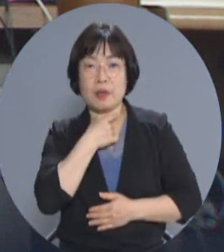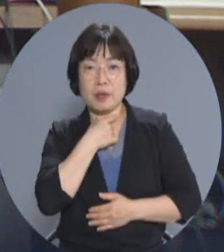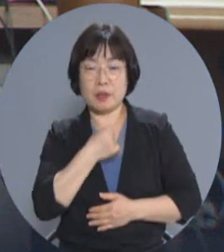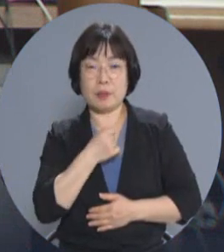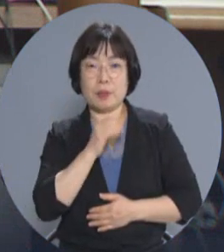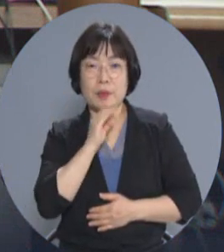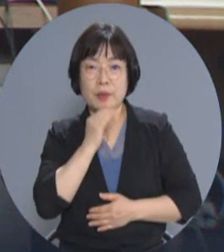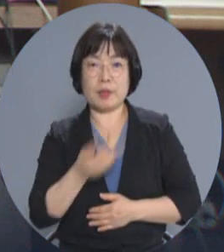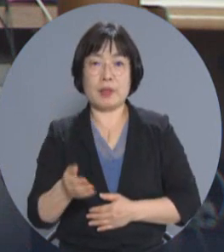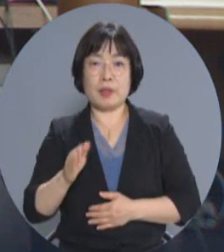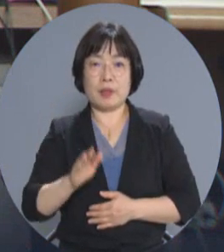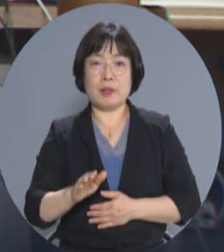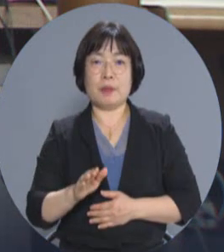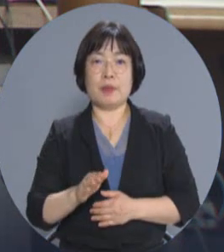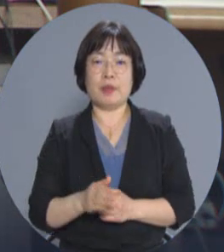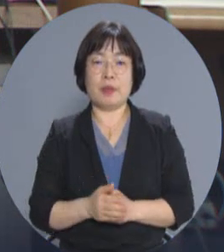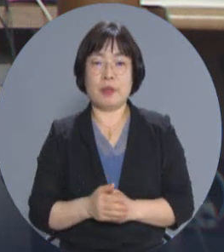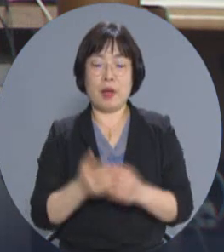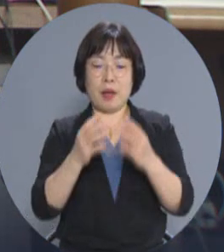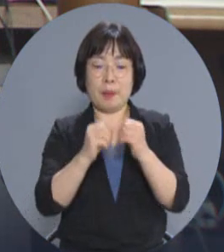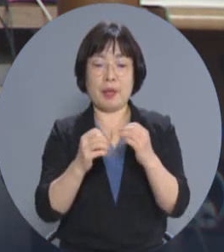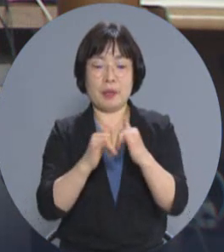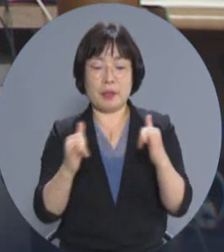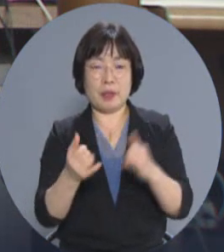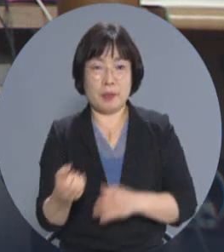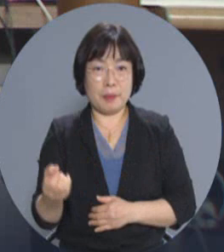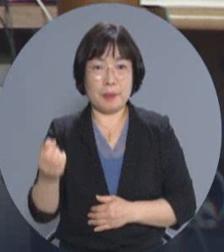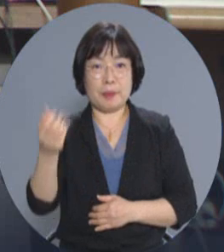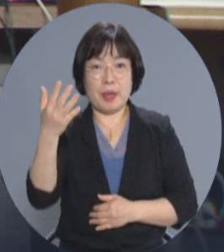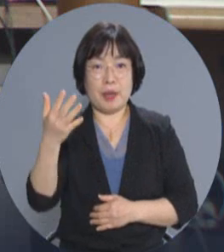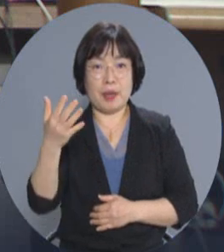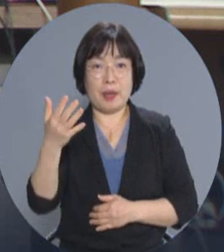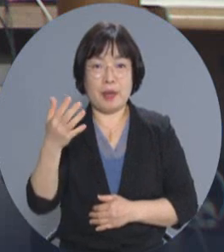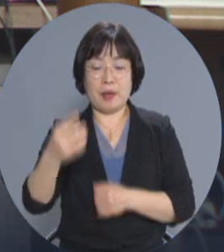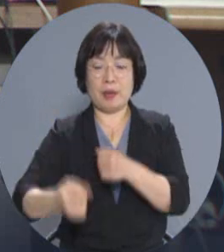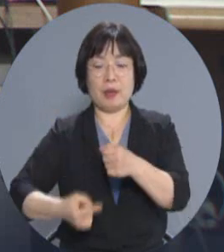하는 것이 맞다고 그 요구를 했으나 다수에